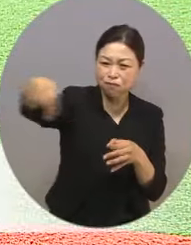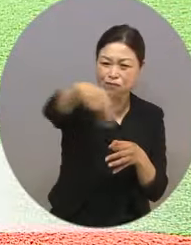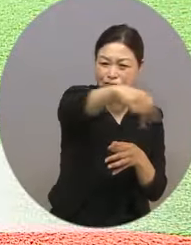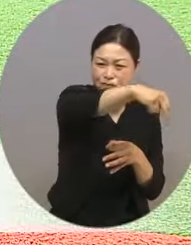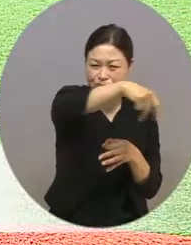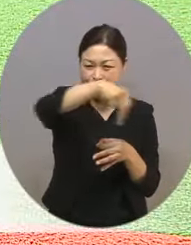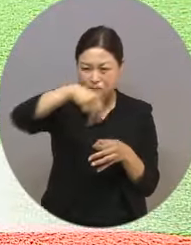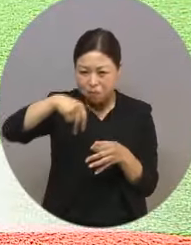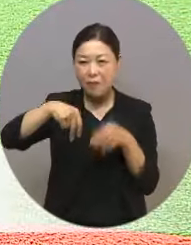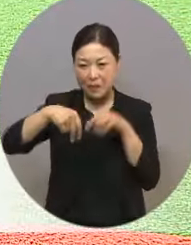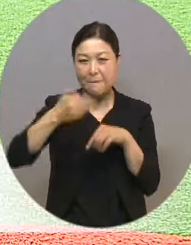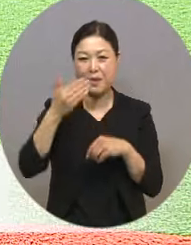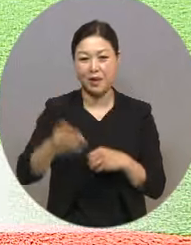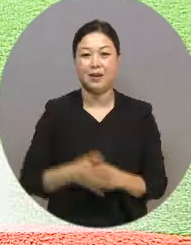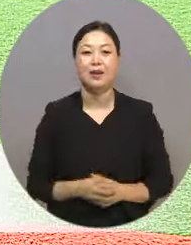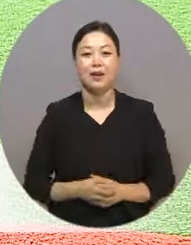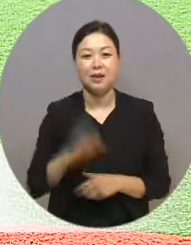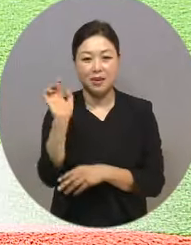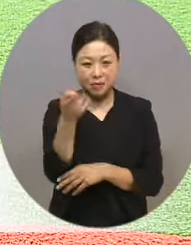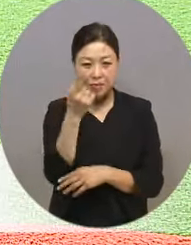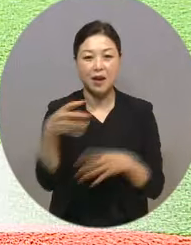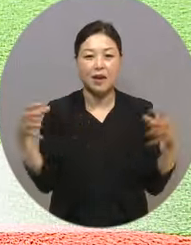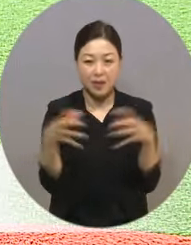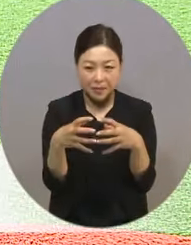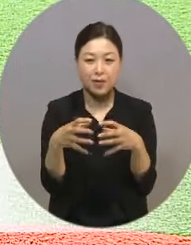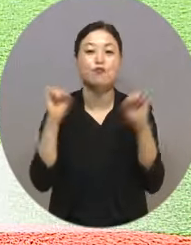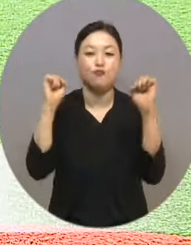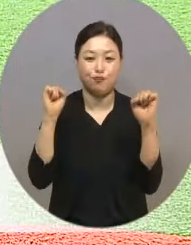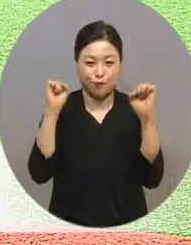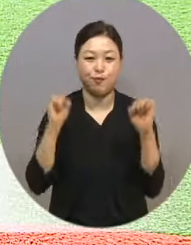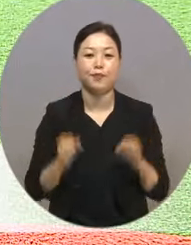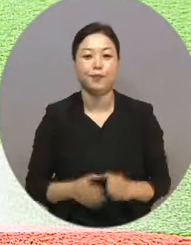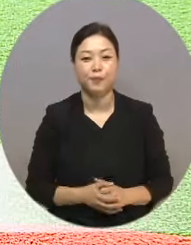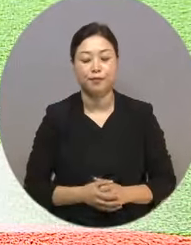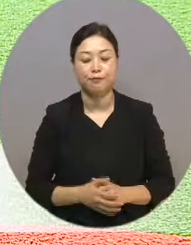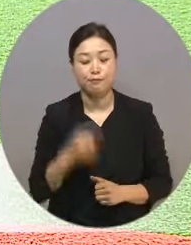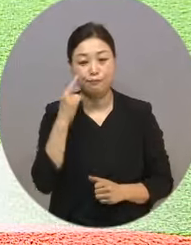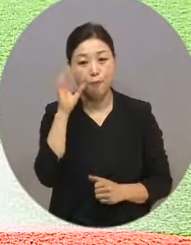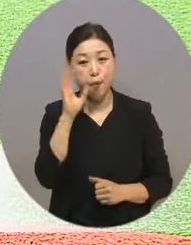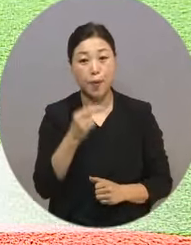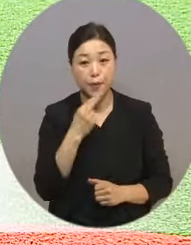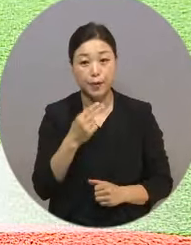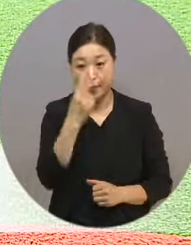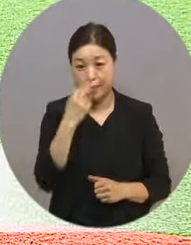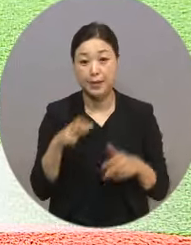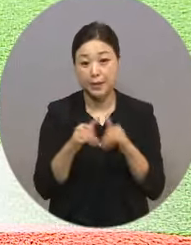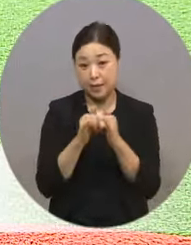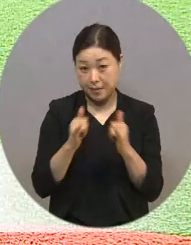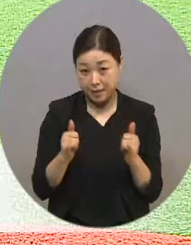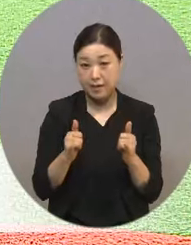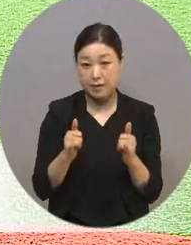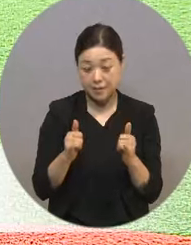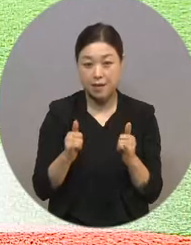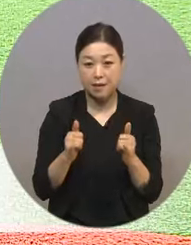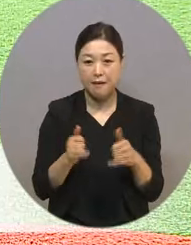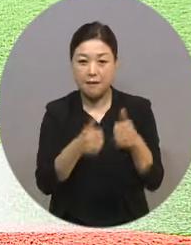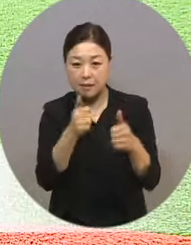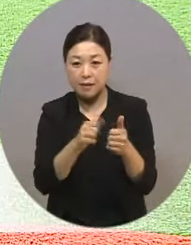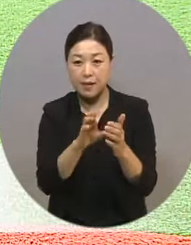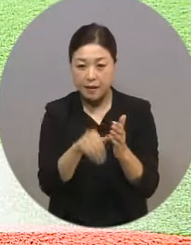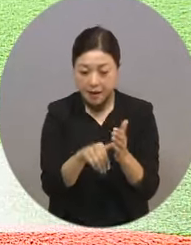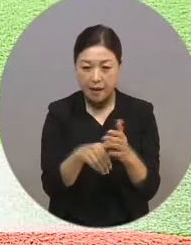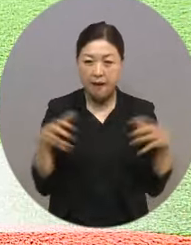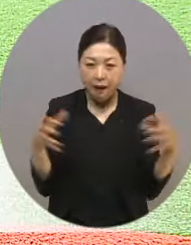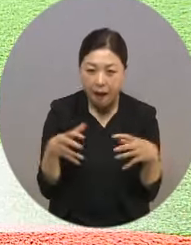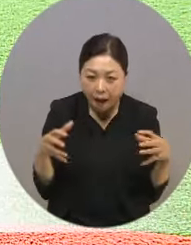야구가 아무래도 저기 단체 스포츠다 보니까 잘 보이시지 않는 우리 시각장애인들이 같은 경기를 하면서